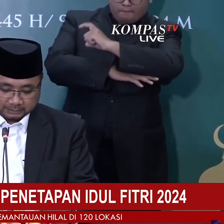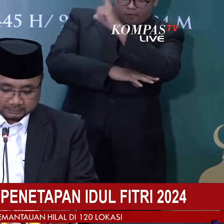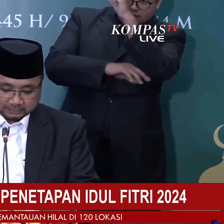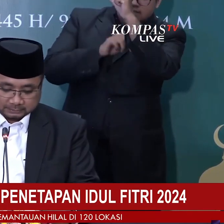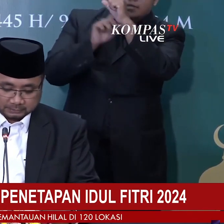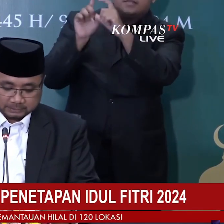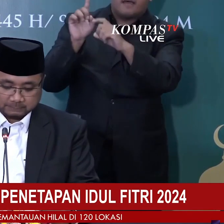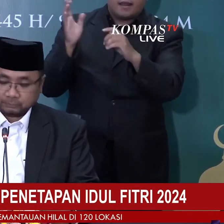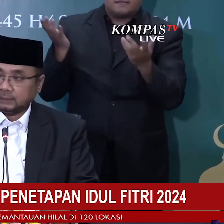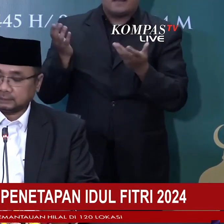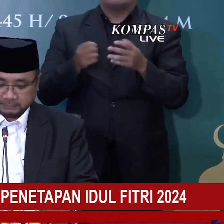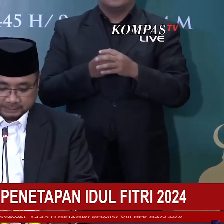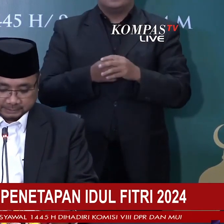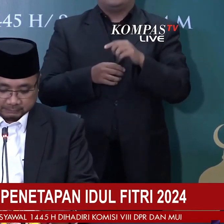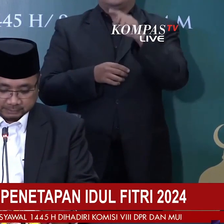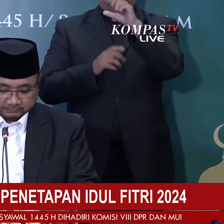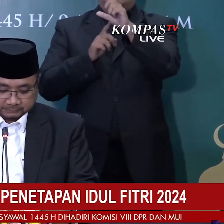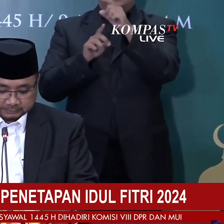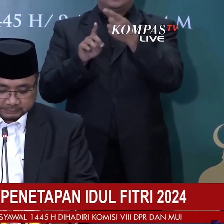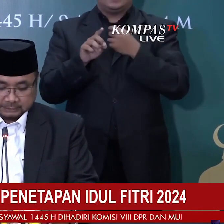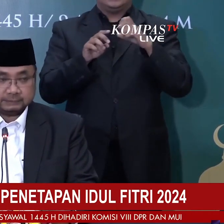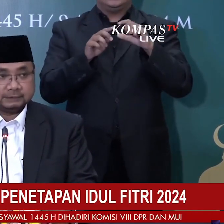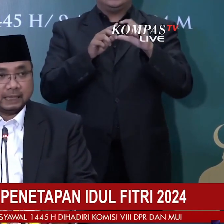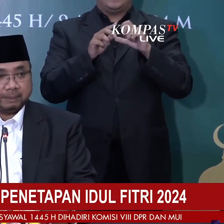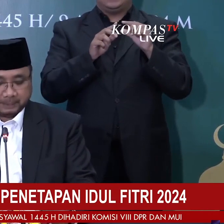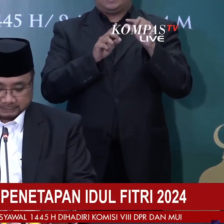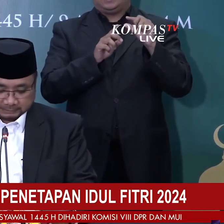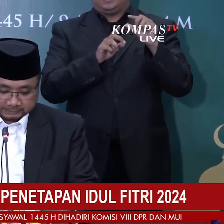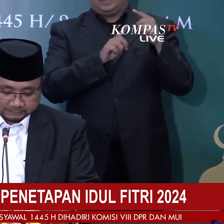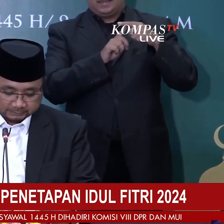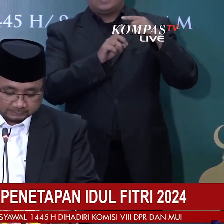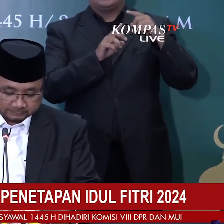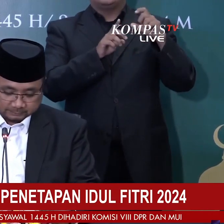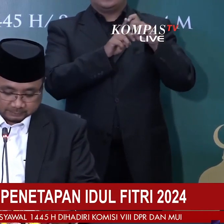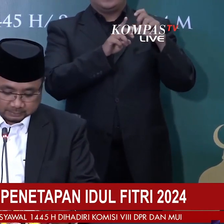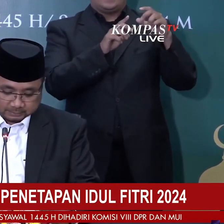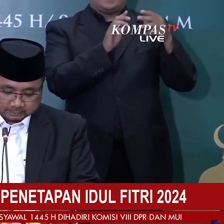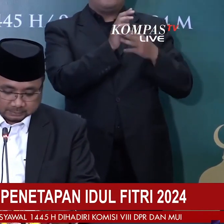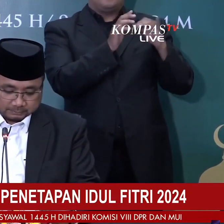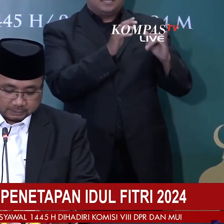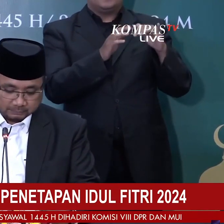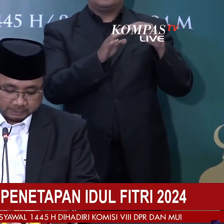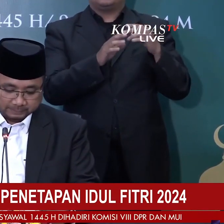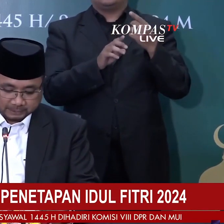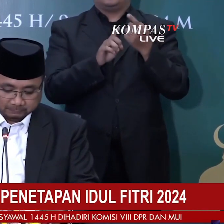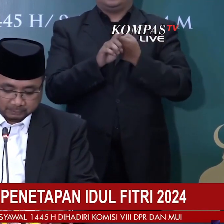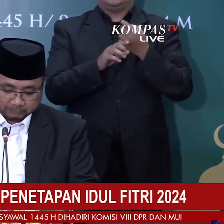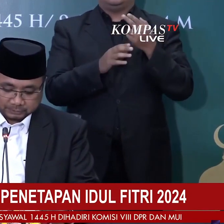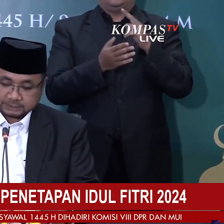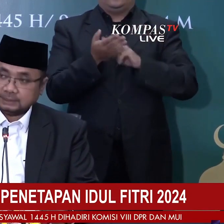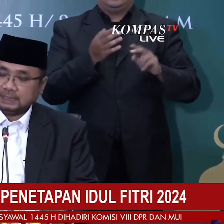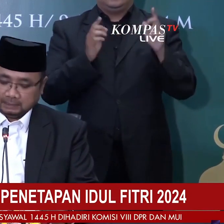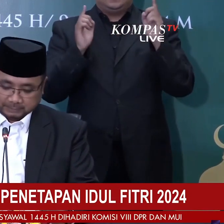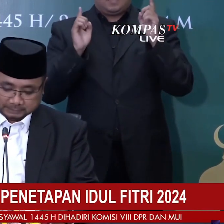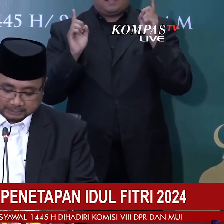anggota tim hisap rukyat Kementerian Agama dan di dalam paparannya tadi beliau menyampaikan bahwa